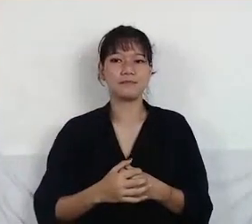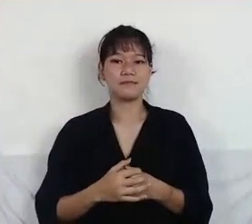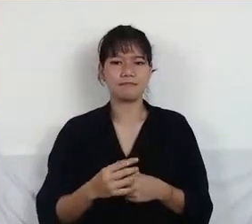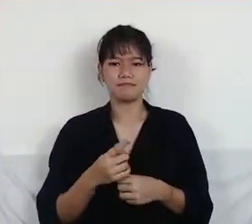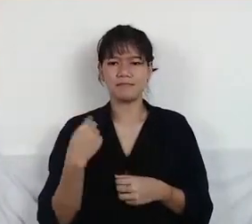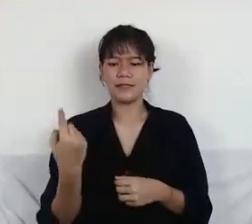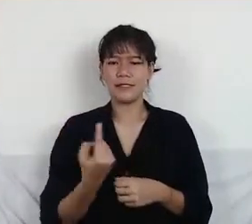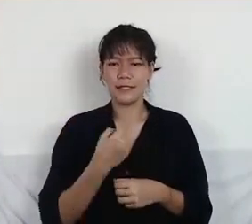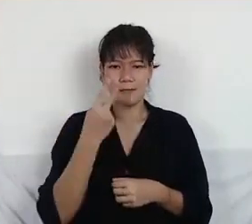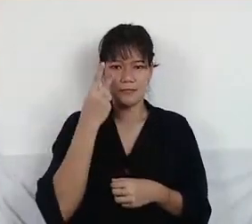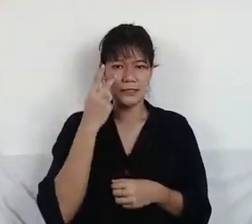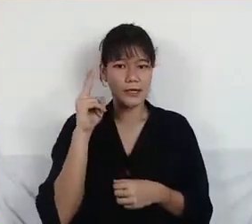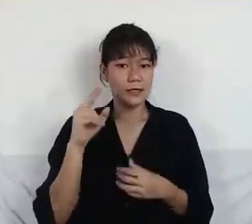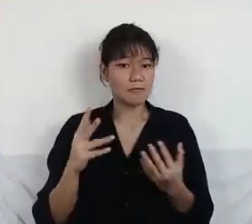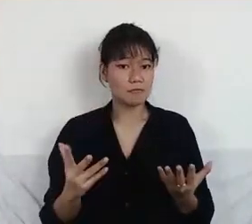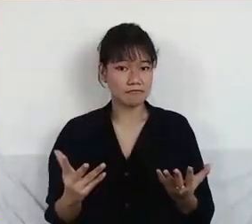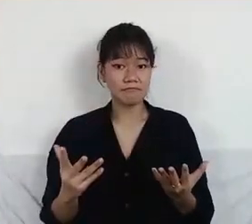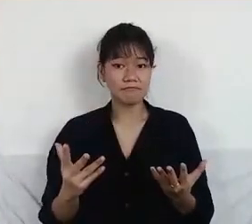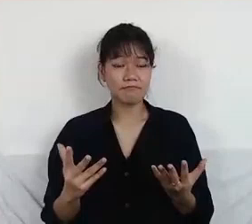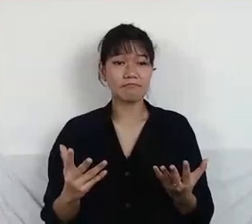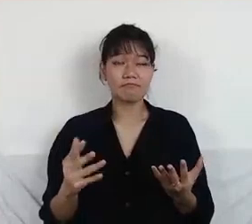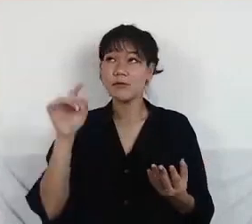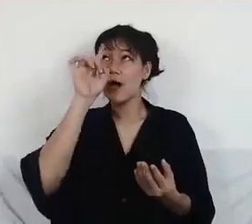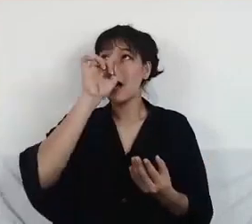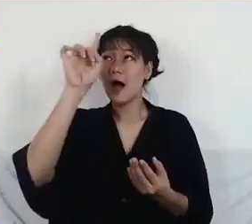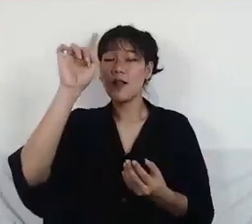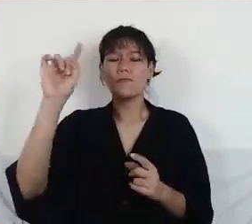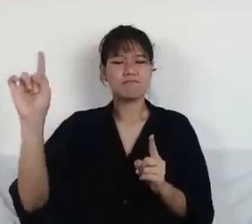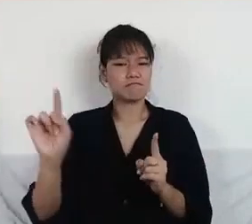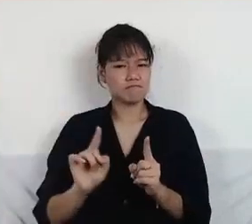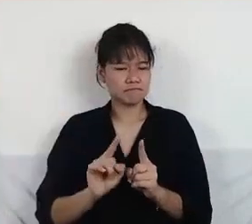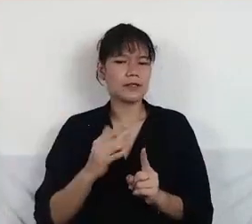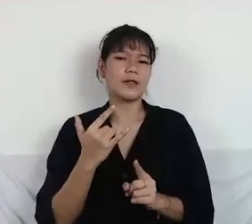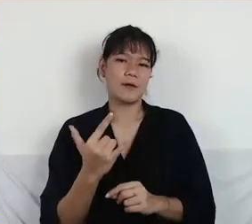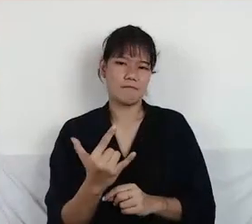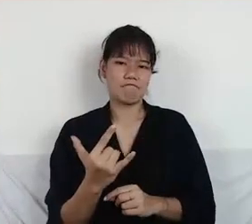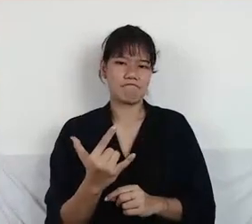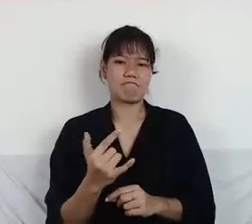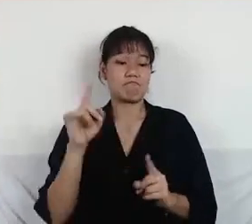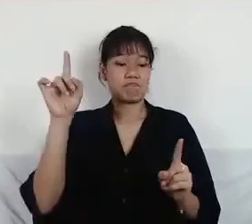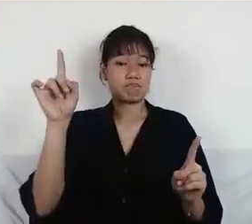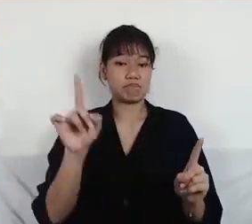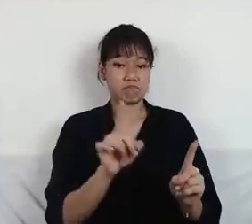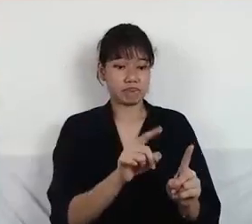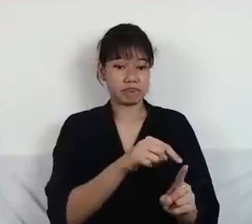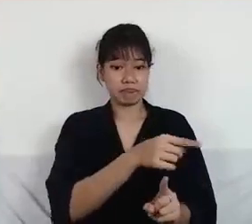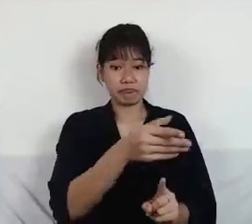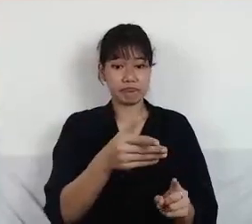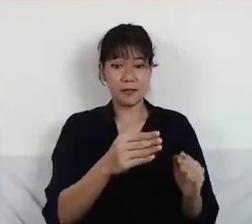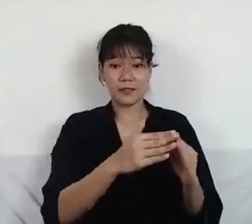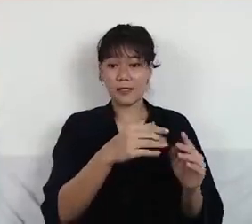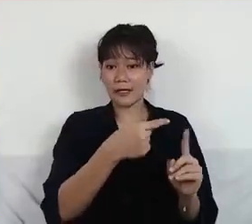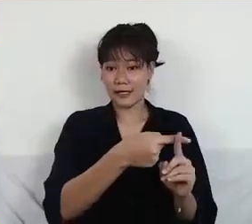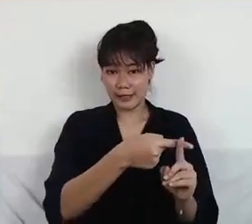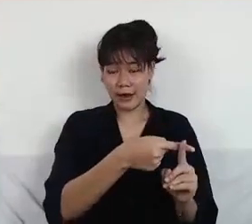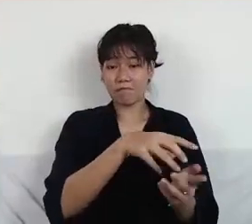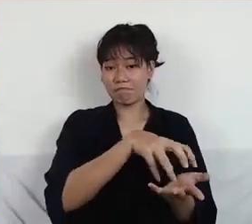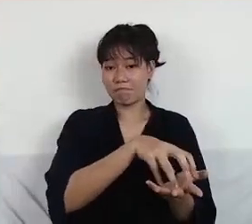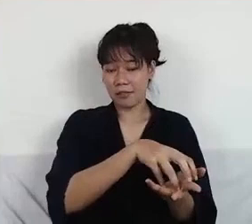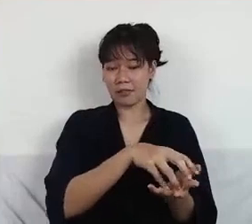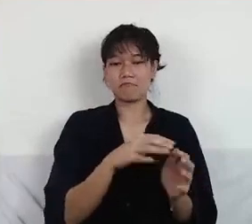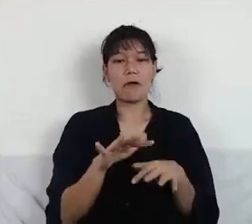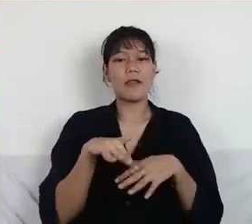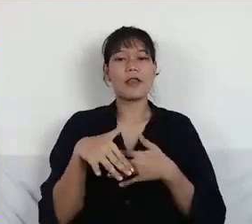percaya bahwa Allah tetap hadir di tengah-tengah kita, baik yang saat ini hadir beribadah di gedung